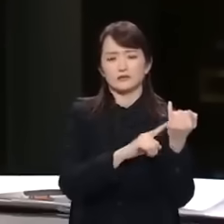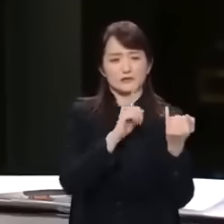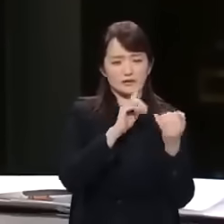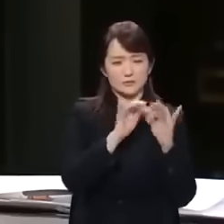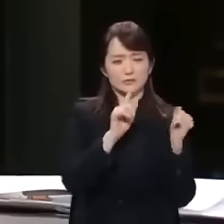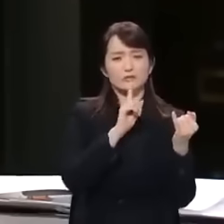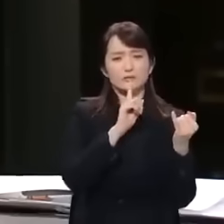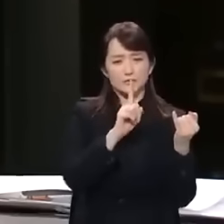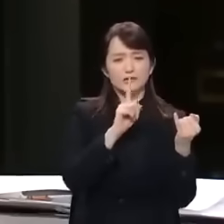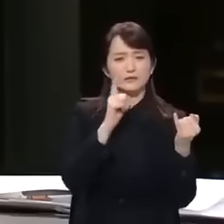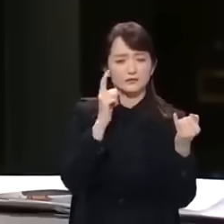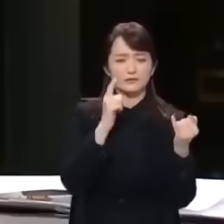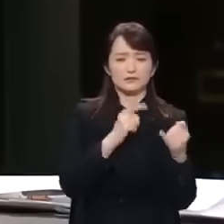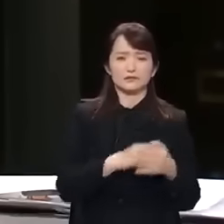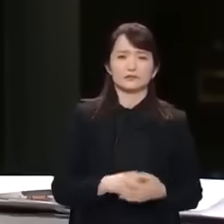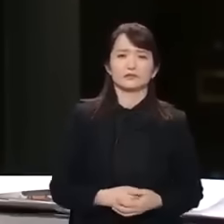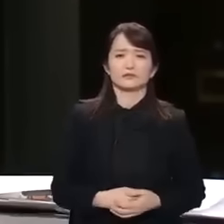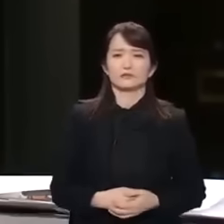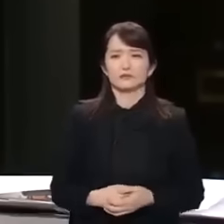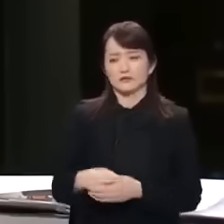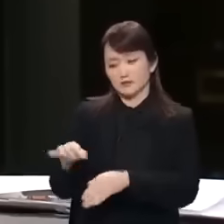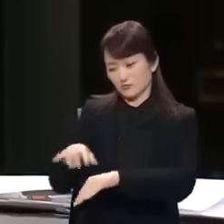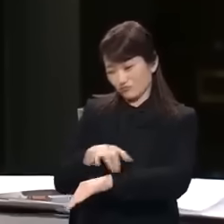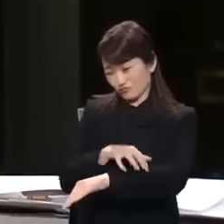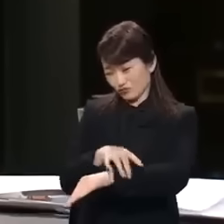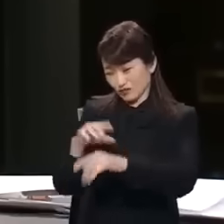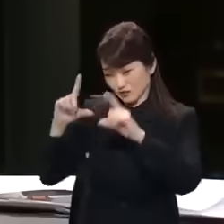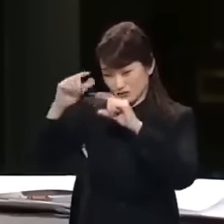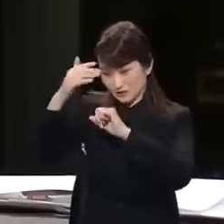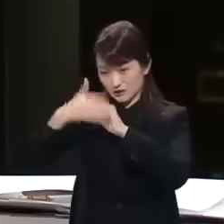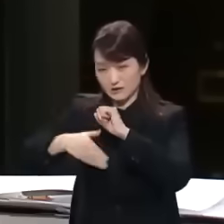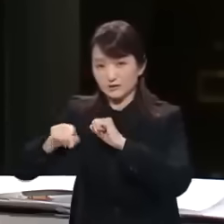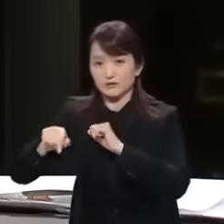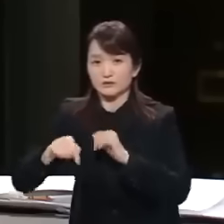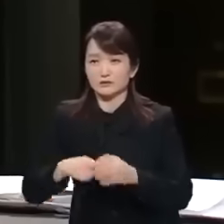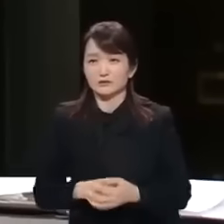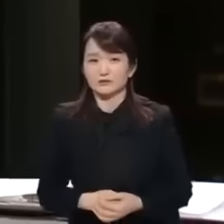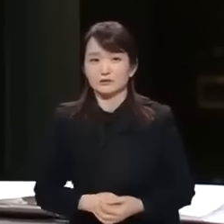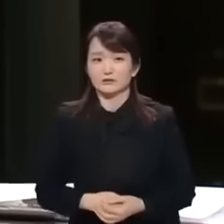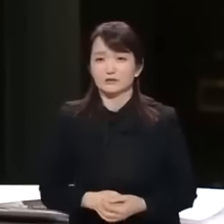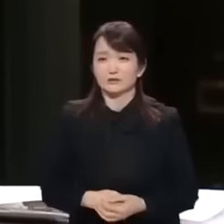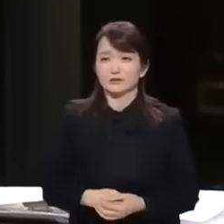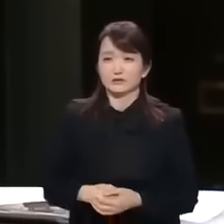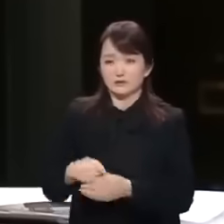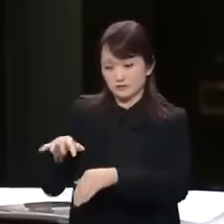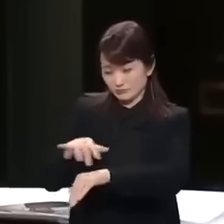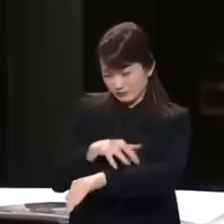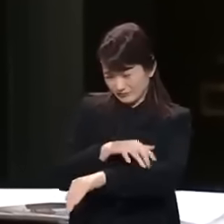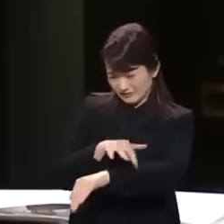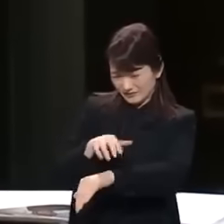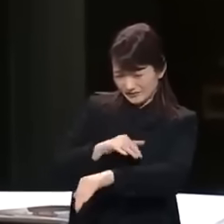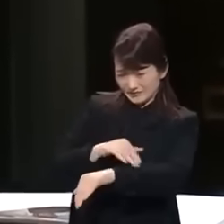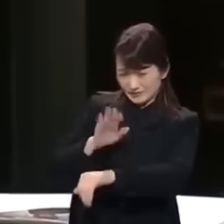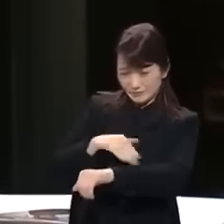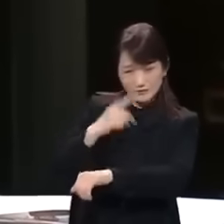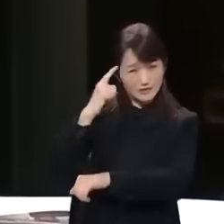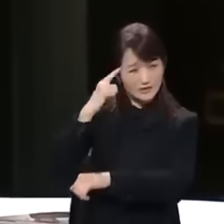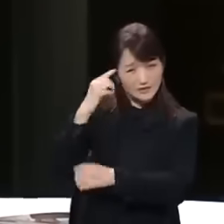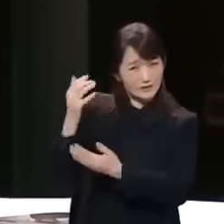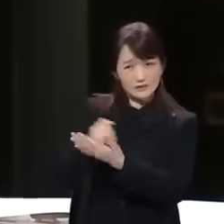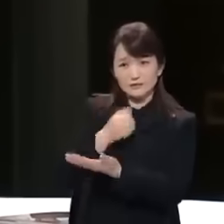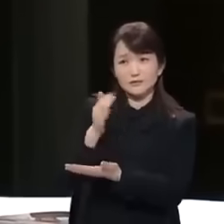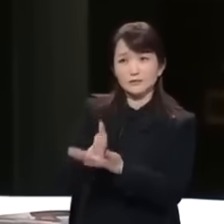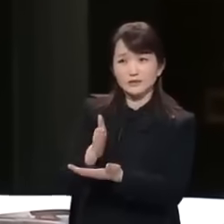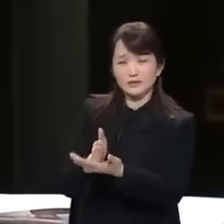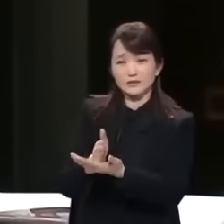주장입니다만 문신 사진 저희가 말이죠 어지간하면 진짜 문신에 대한 어떤 편견을 갖지 말자 이렇게